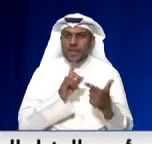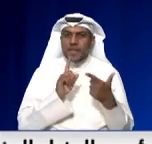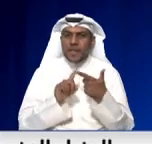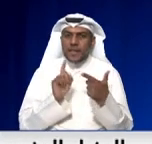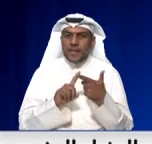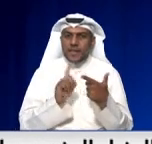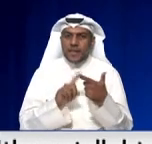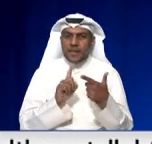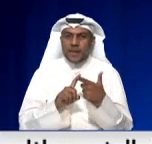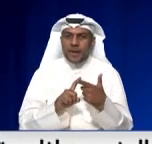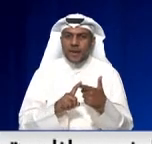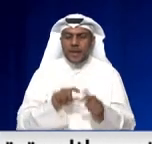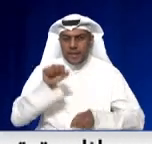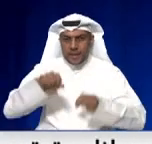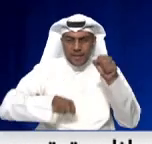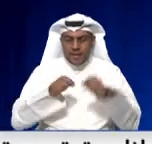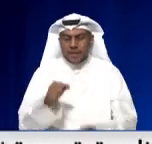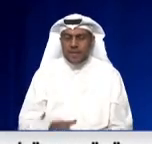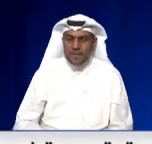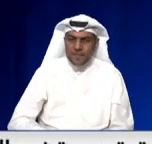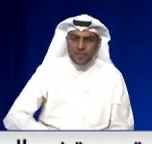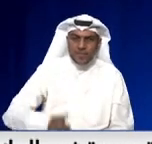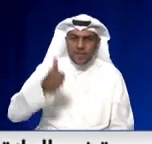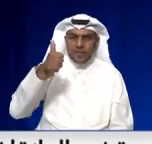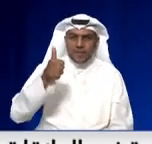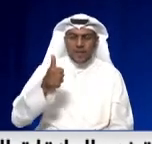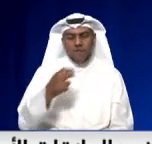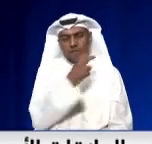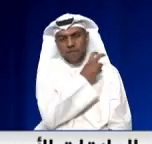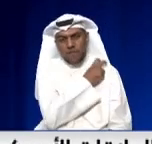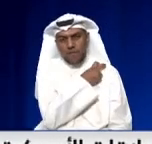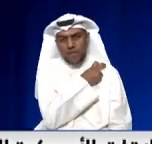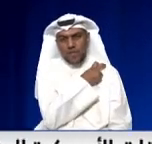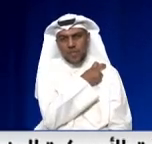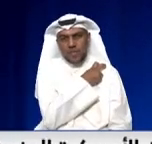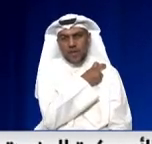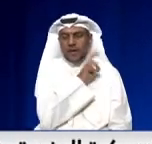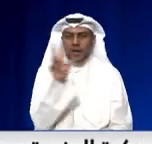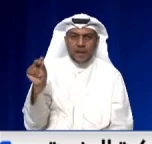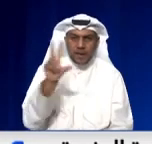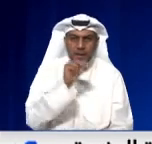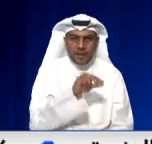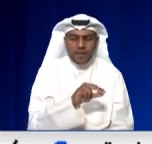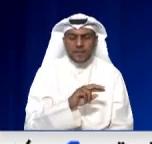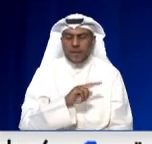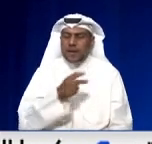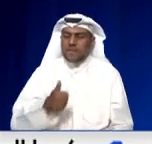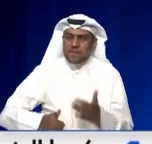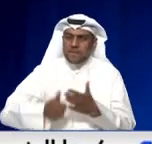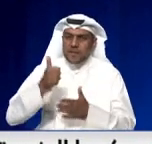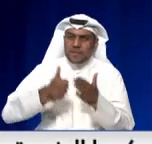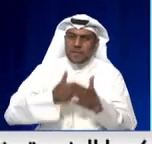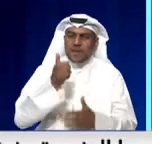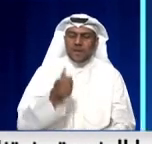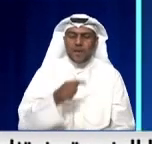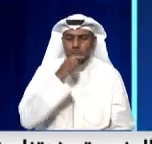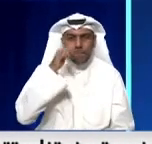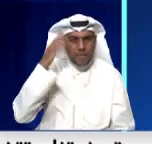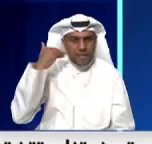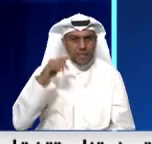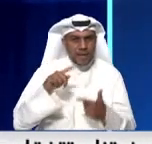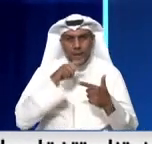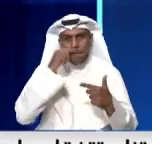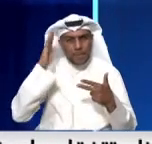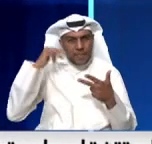لاعبة الدراجات الهوائية منار العلوي الفضية والميدالية ذاتها الفارسة بسمة البصيلي، فيما حصدت